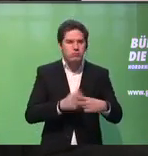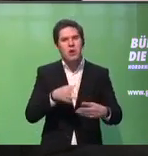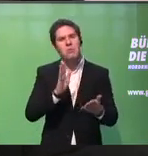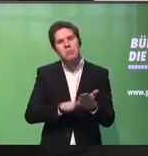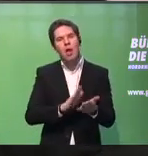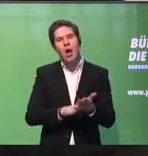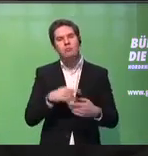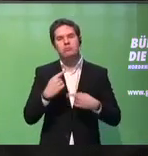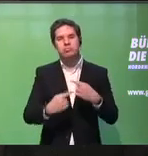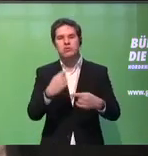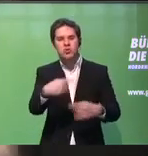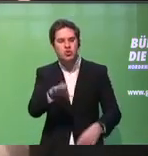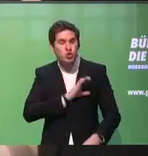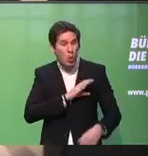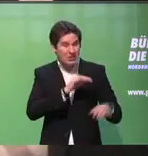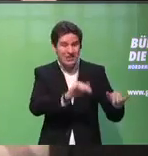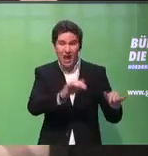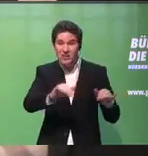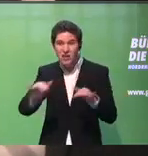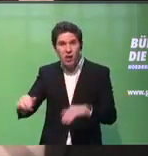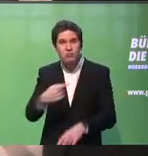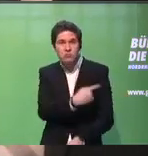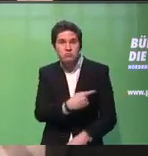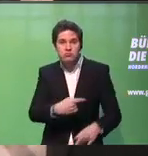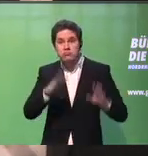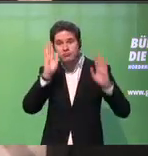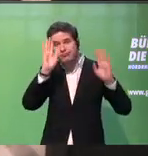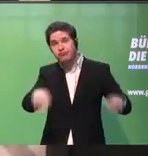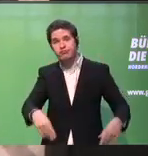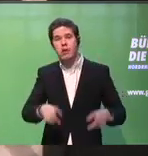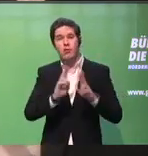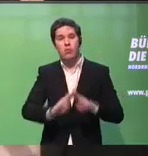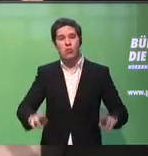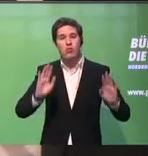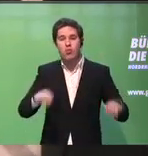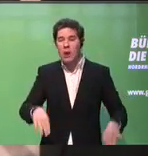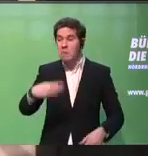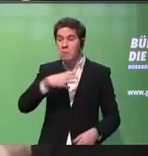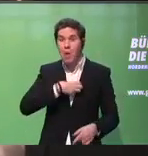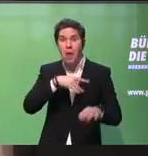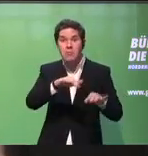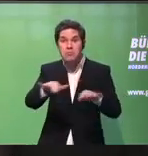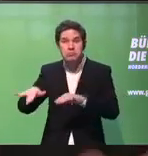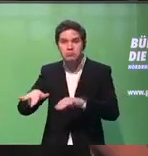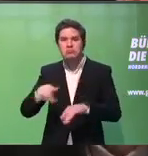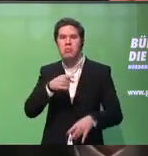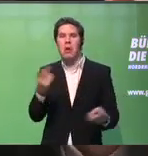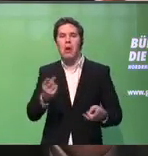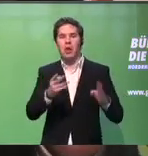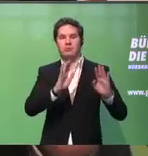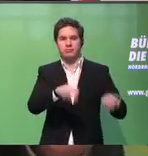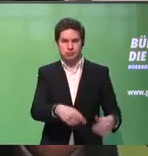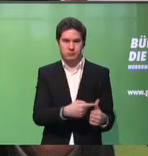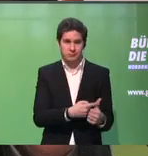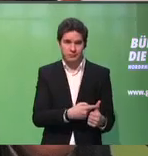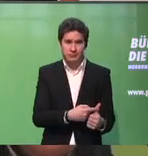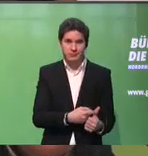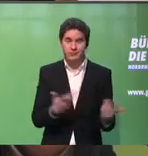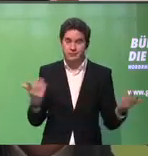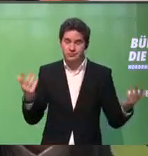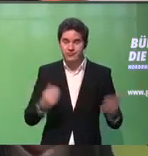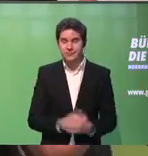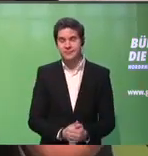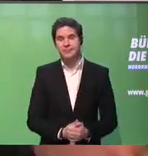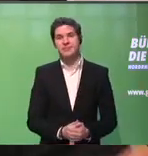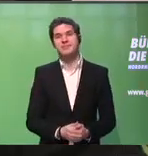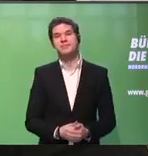die Chancen nicht, die darin liegen und lösen auch zentrale Probleme nicht. Die 2. Herausforderung ist eine